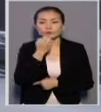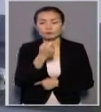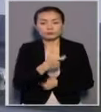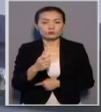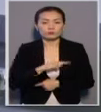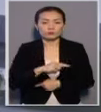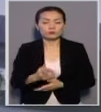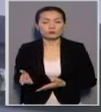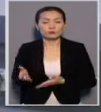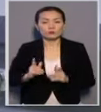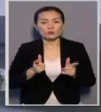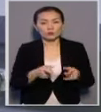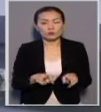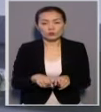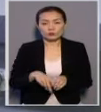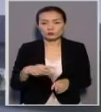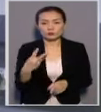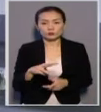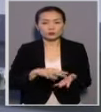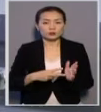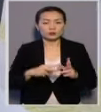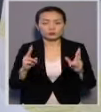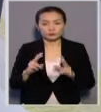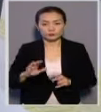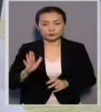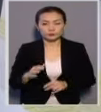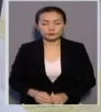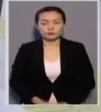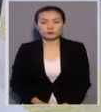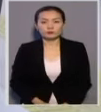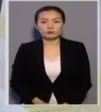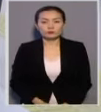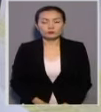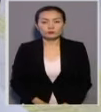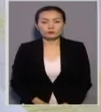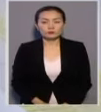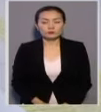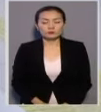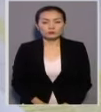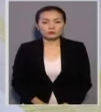жастағыларды қызметке орналастыру үшін үш бірдей жоба қарастырылған. Айзада Ғабит, Тілекқабыл Ғұмаров, жаңалық қызметі.